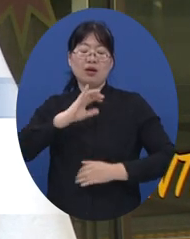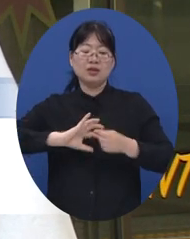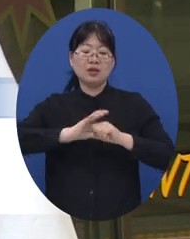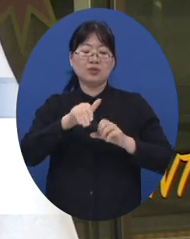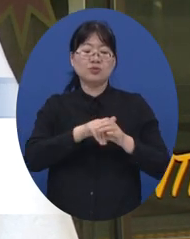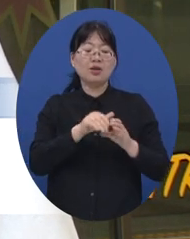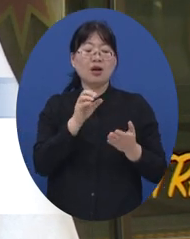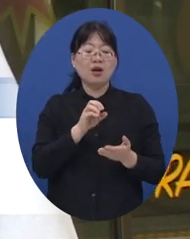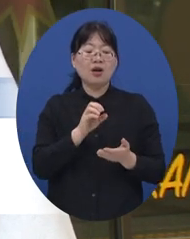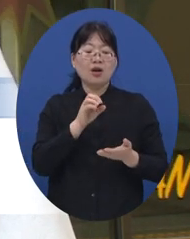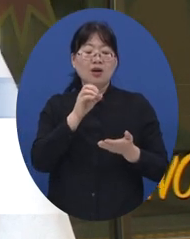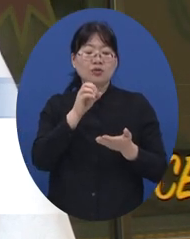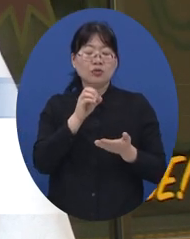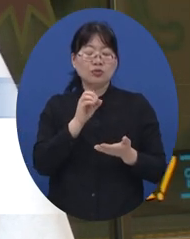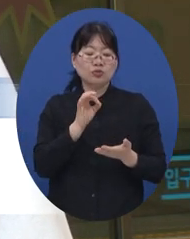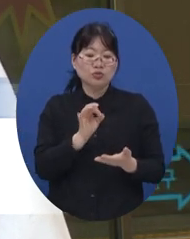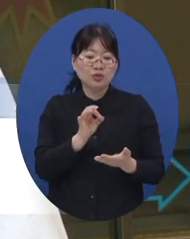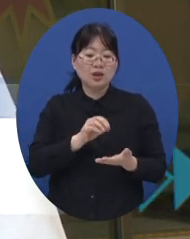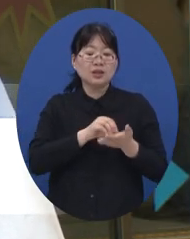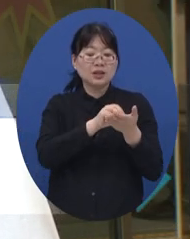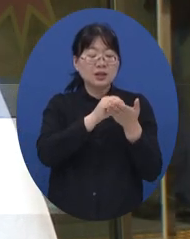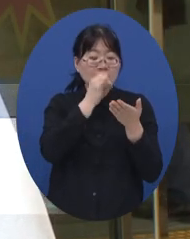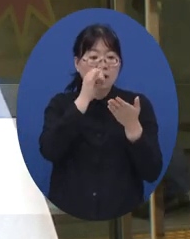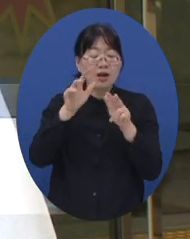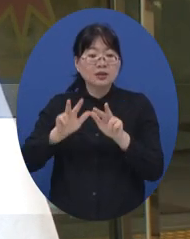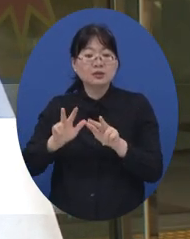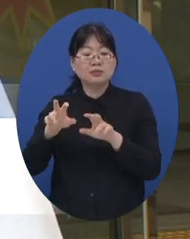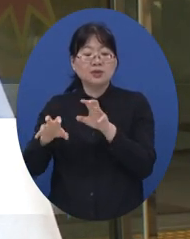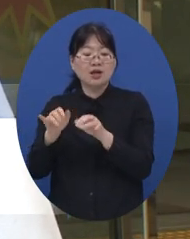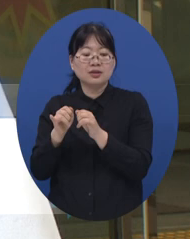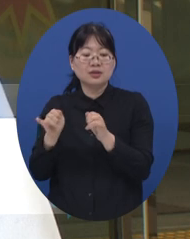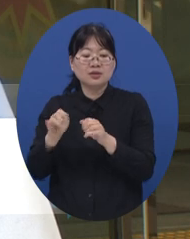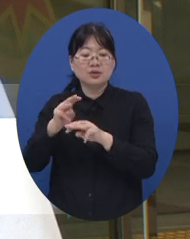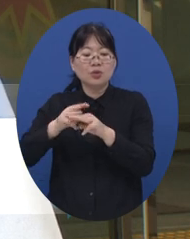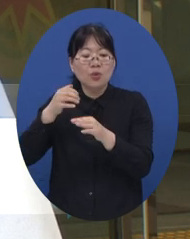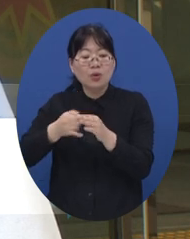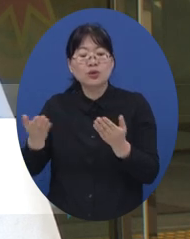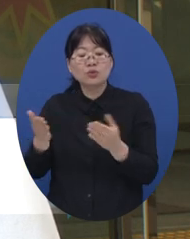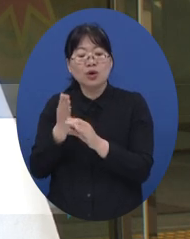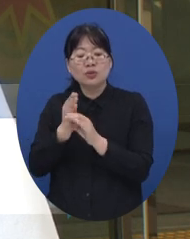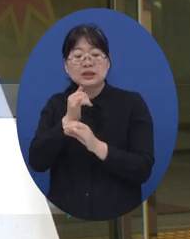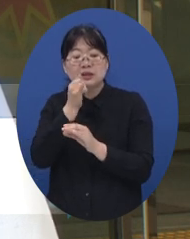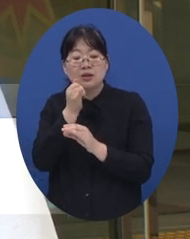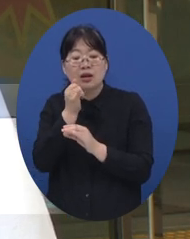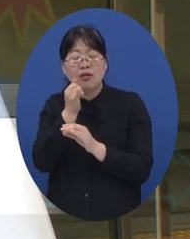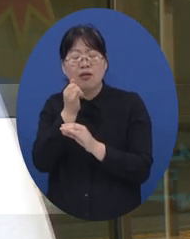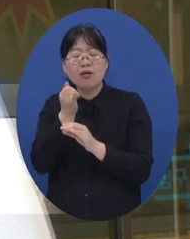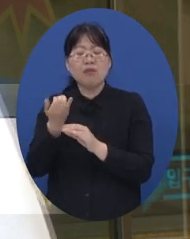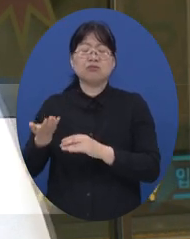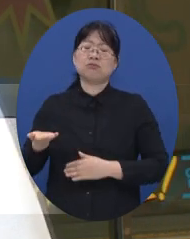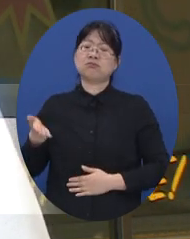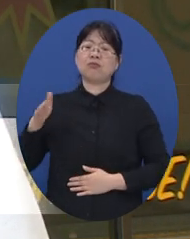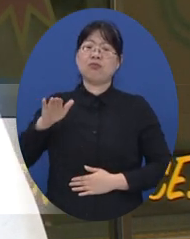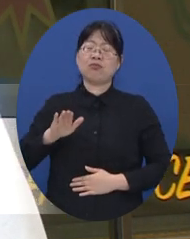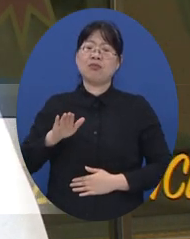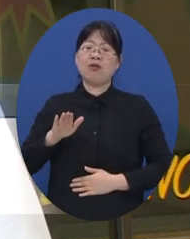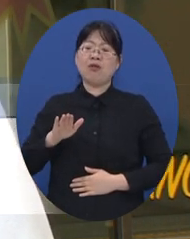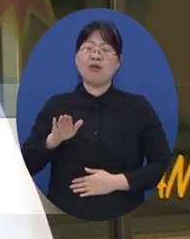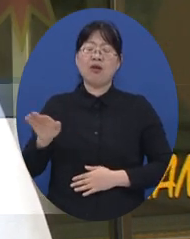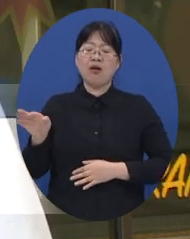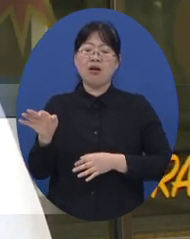등재가 된다면은 지금은 마을 주민들이 농업에 모두 종사를 하고 있어요.